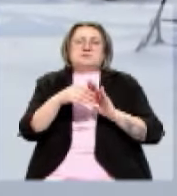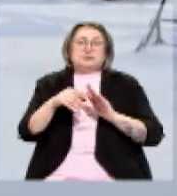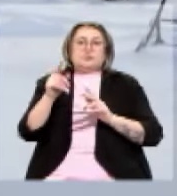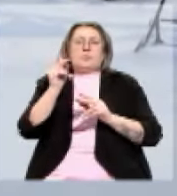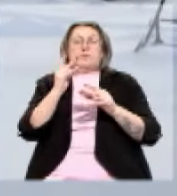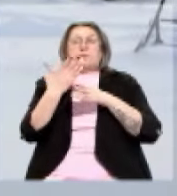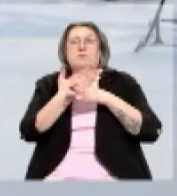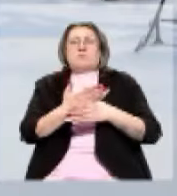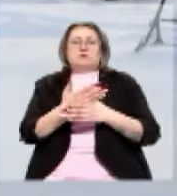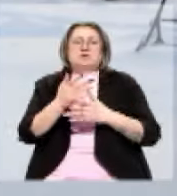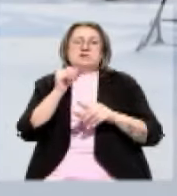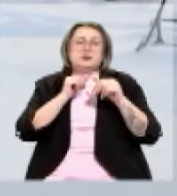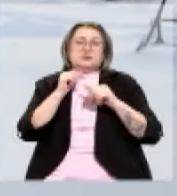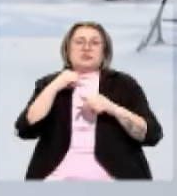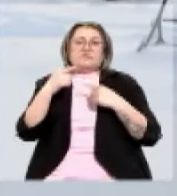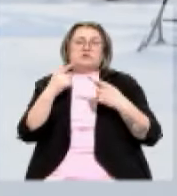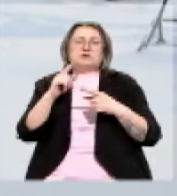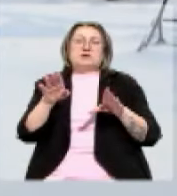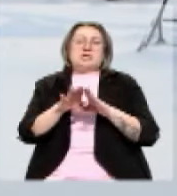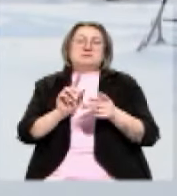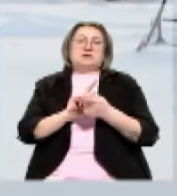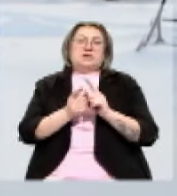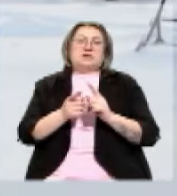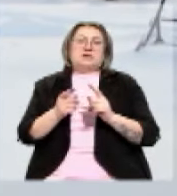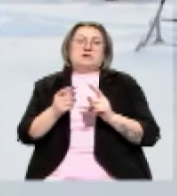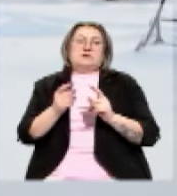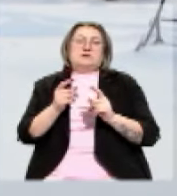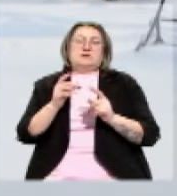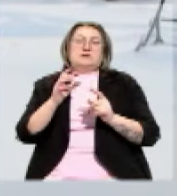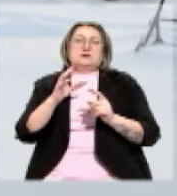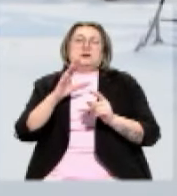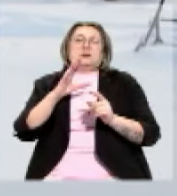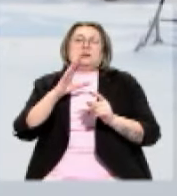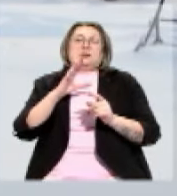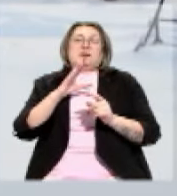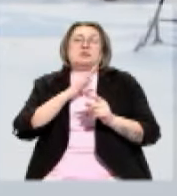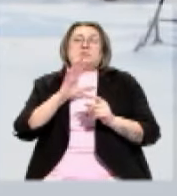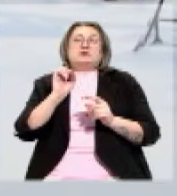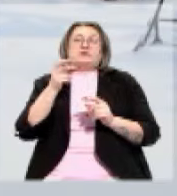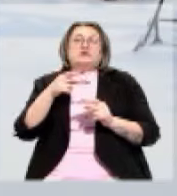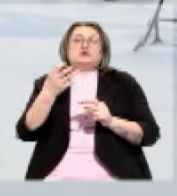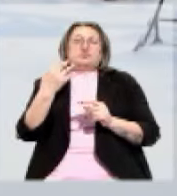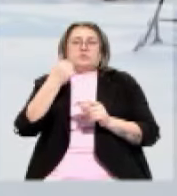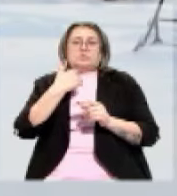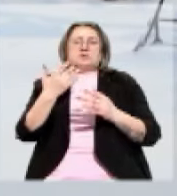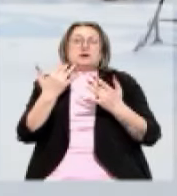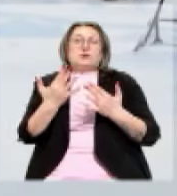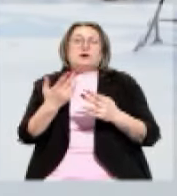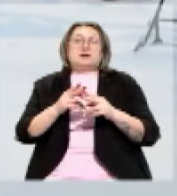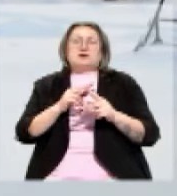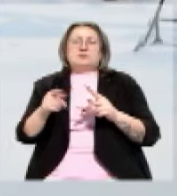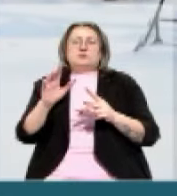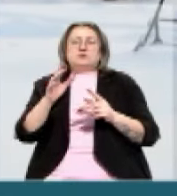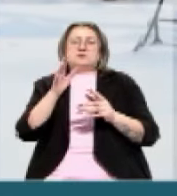өзгерістер 2014 жылдан бері болмаған дейді сала мамандары. Жаңа заңнама бұған қаншалықты тосқау болады, оны уақыт көрсетеді.